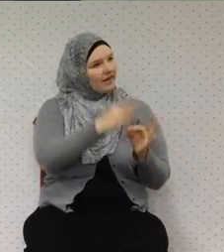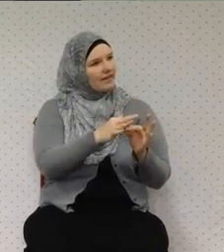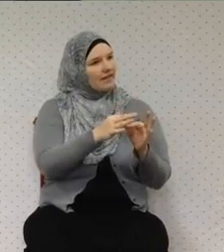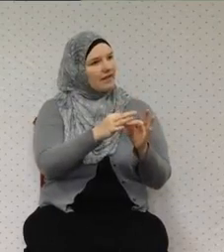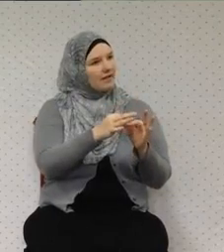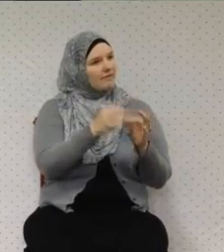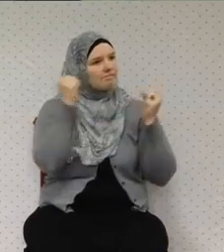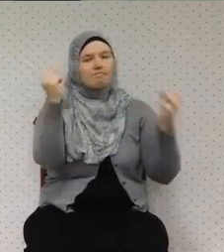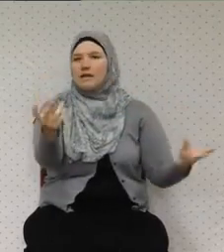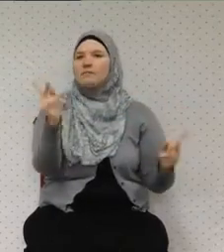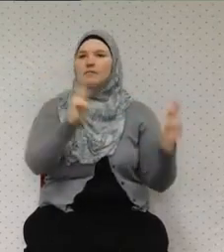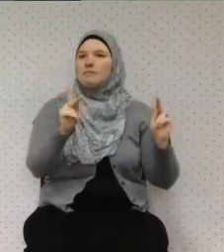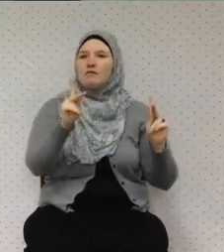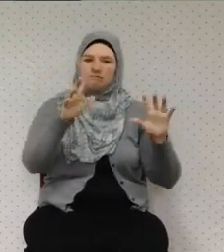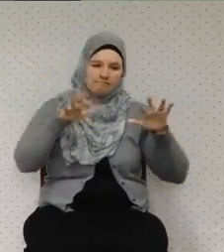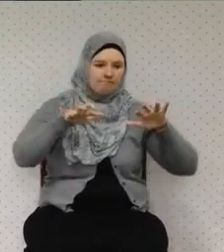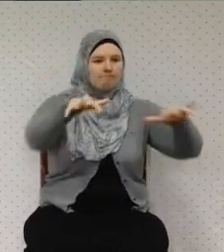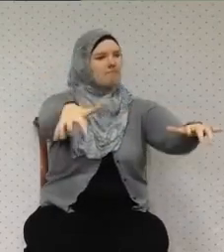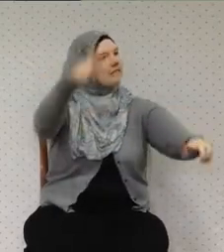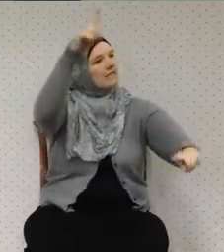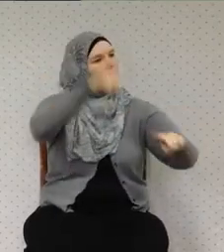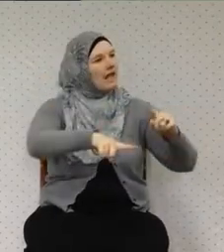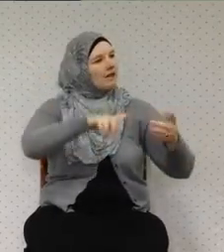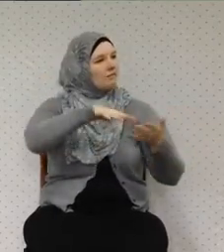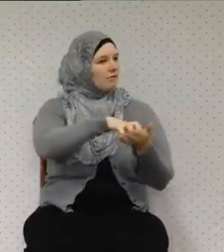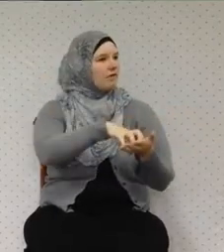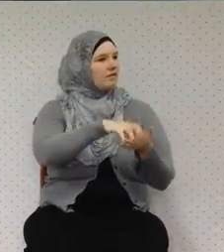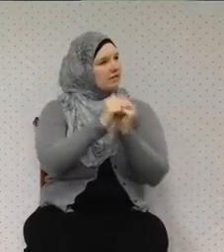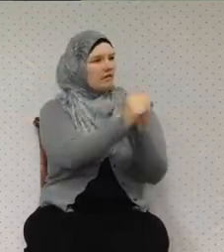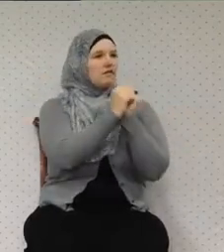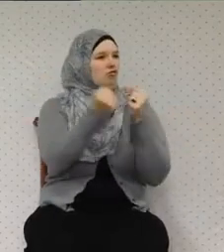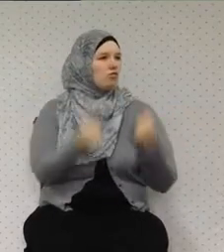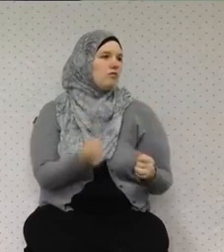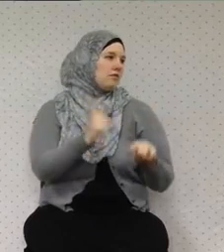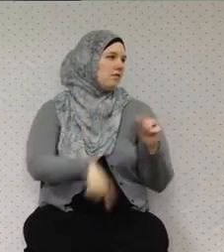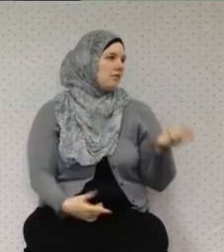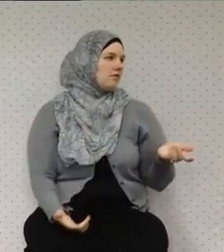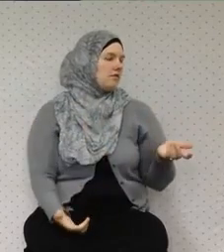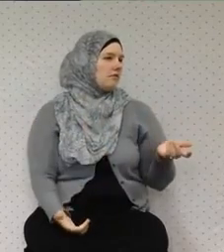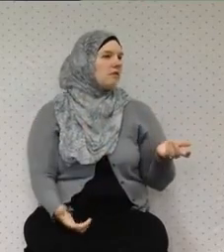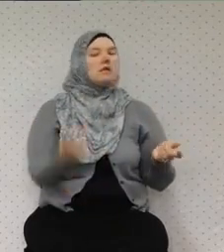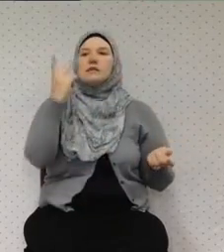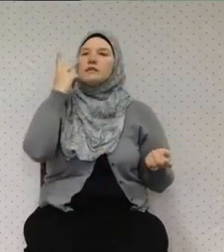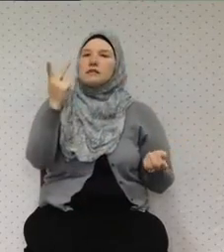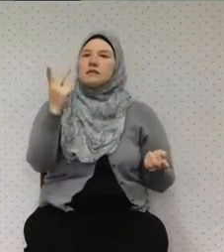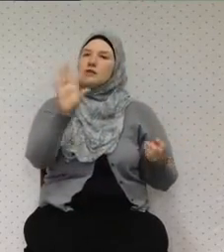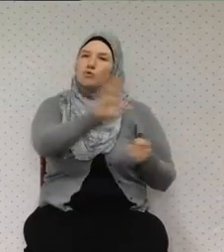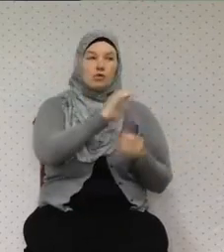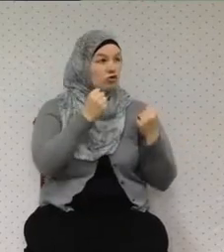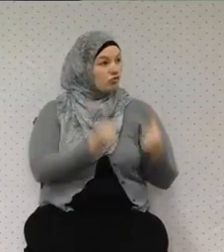إِنَّكُمْ يَوْمَئِذٍ كَثِيرٌ وَلَكِنَّكُمْ غُثَاءٌ كَغُثَاءِ السَّيْلِ. See, the